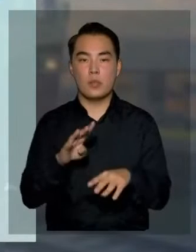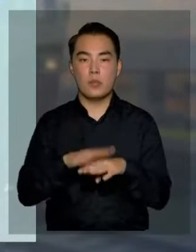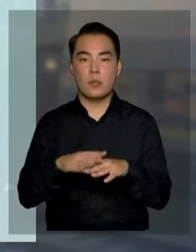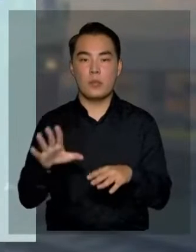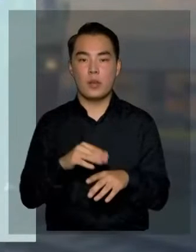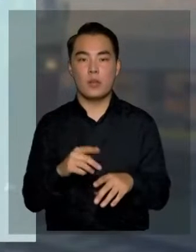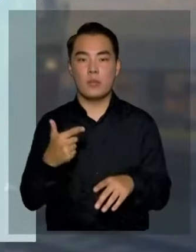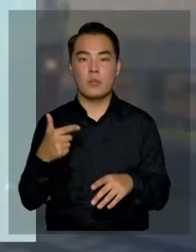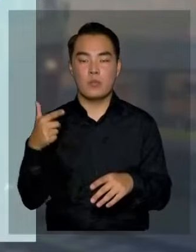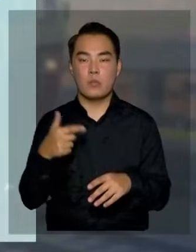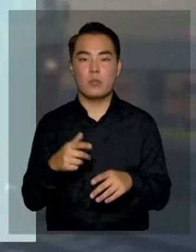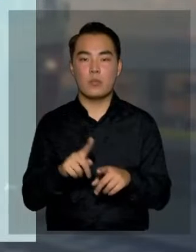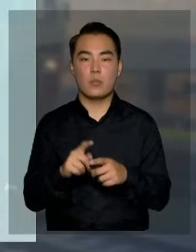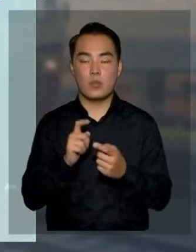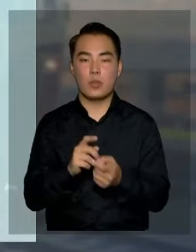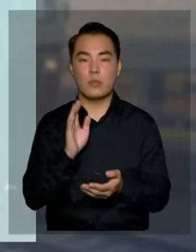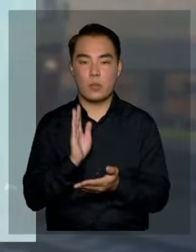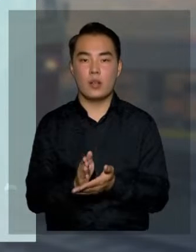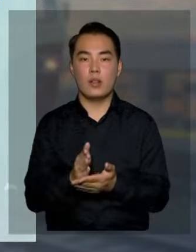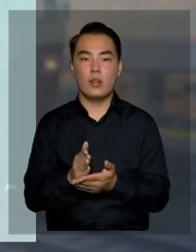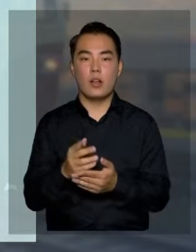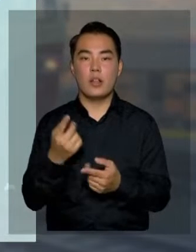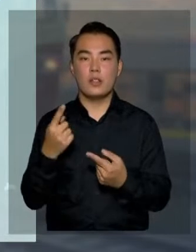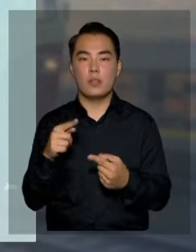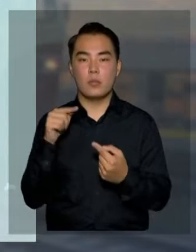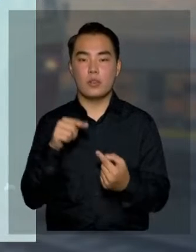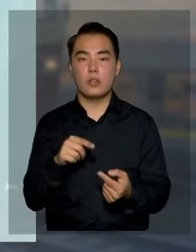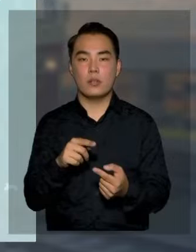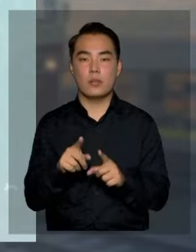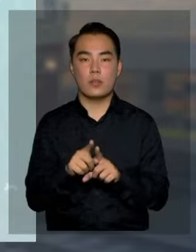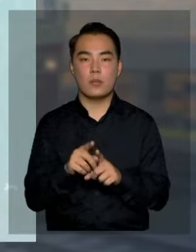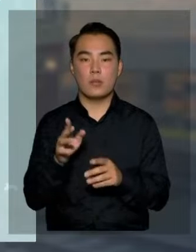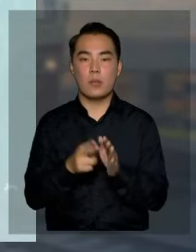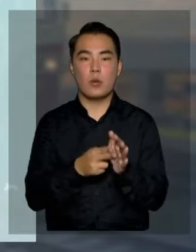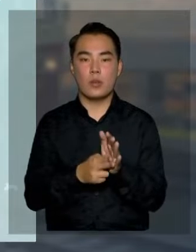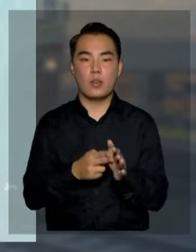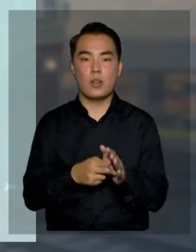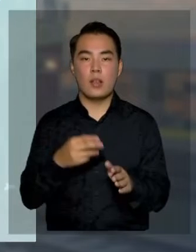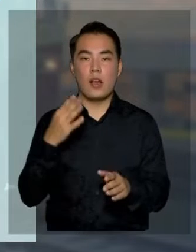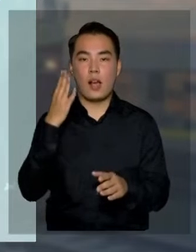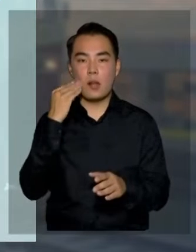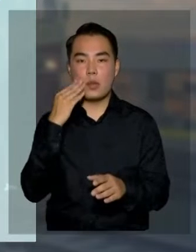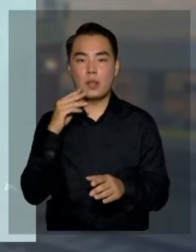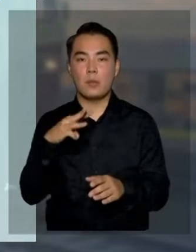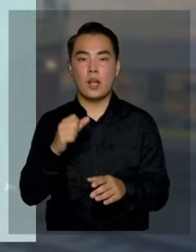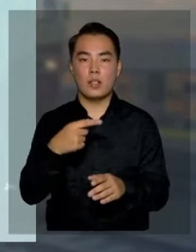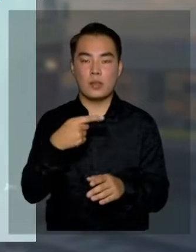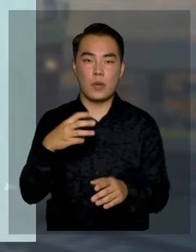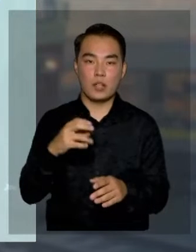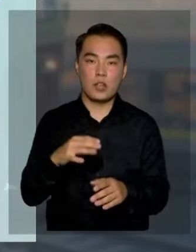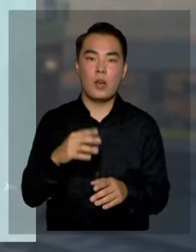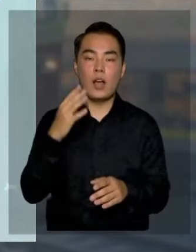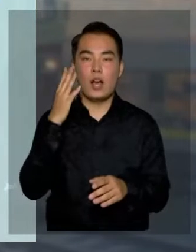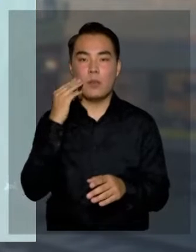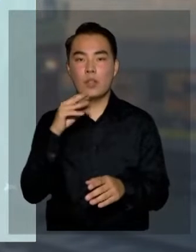дейді. Коммерциялық деп мемлекет тарапынан субсидия алмайтын пойыздарды айтып отыр. Олардың қатарында Алматы Маңғыстау,